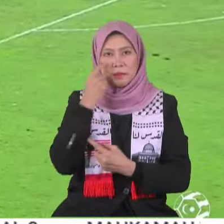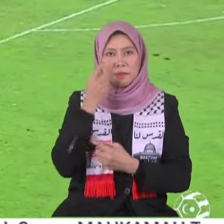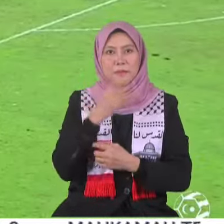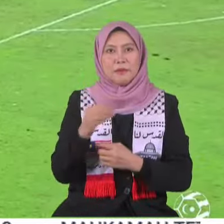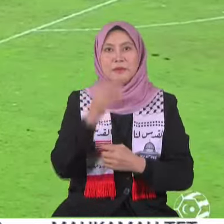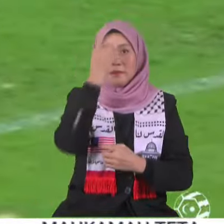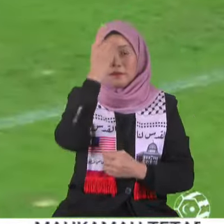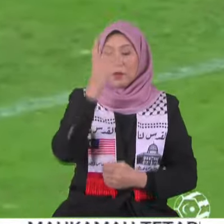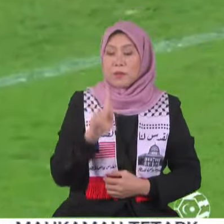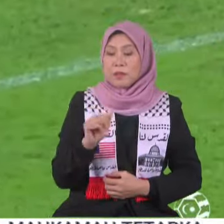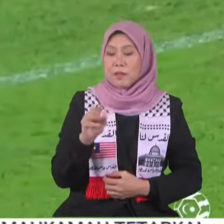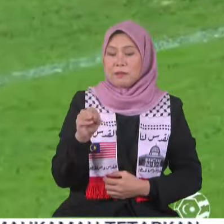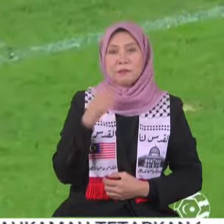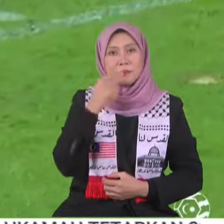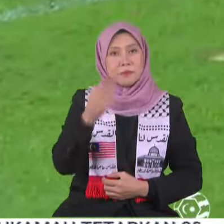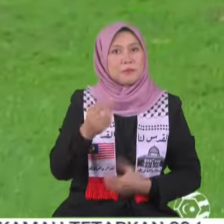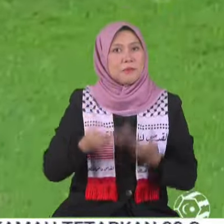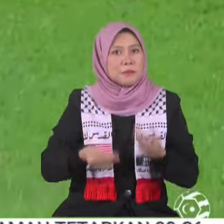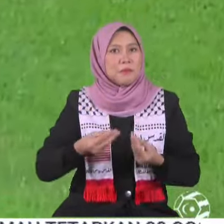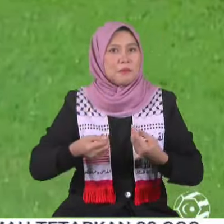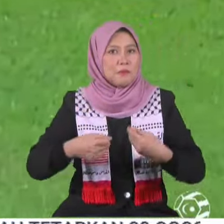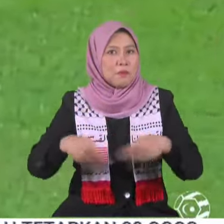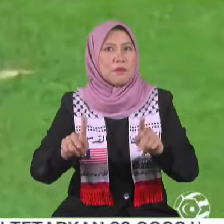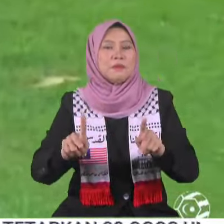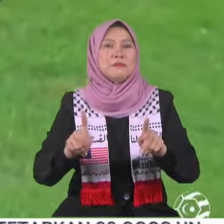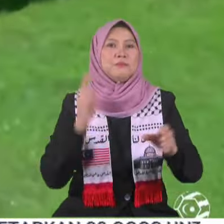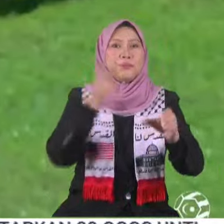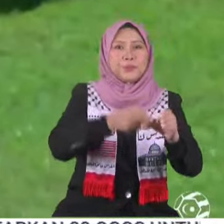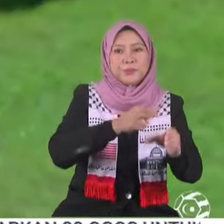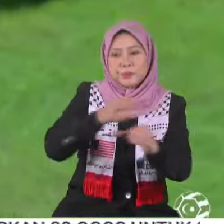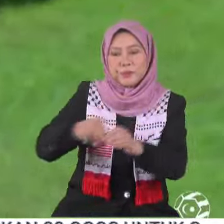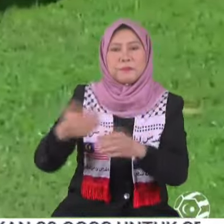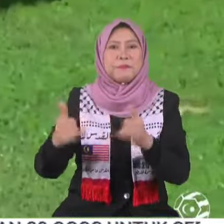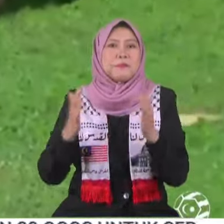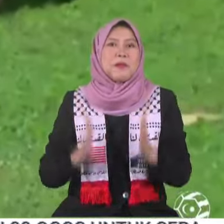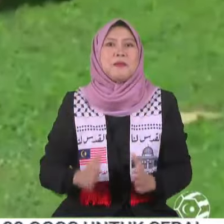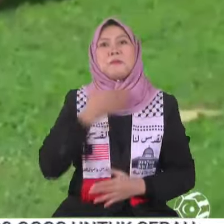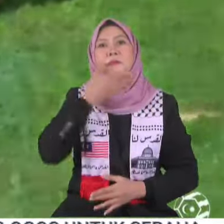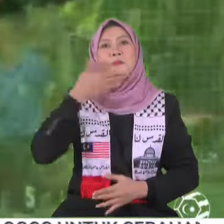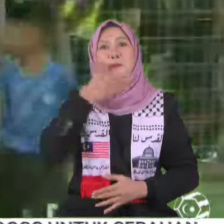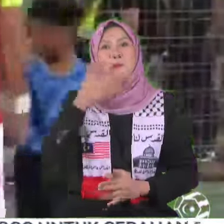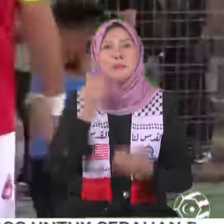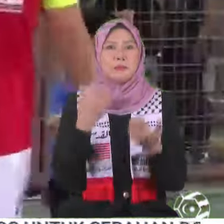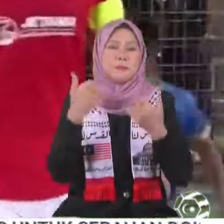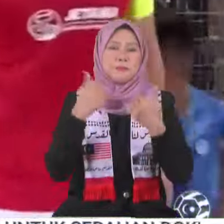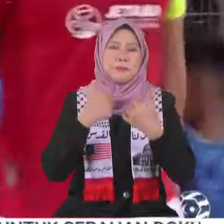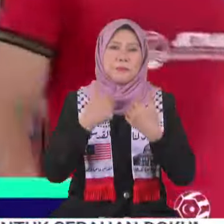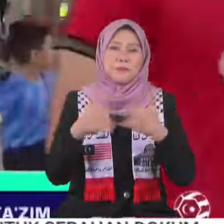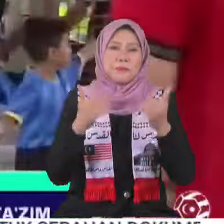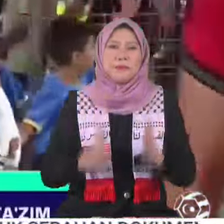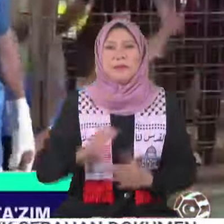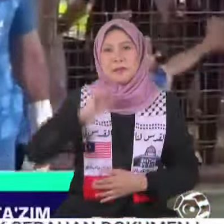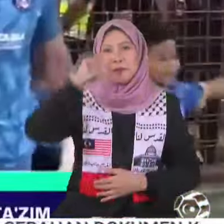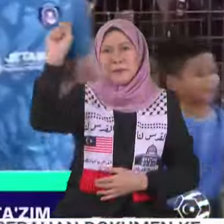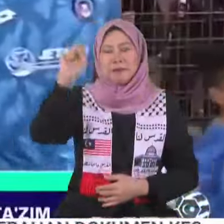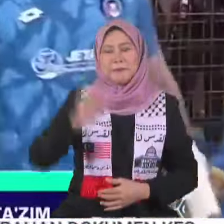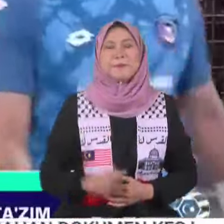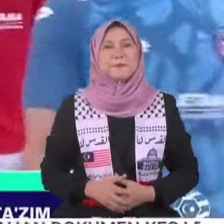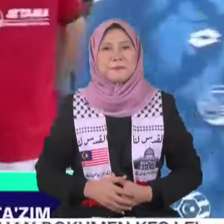Dato' Kim Swee tidak menolak kemungkinan memberikan peluang beraksi kepada beberapa pemain muda Sabah FC 2.